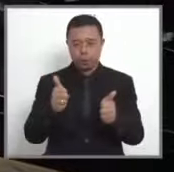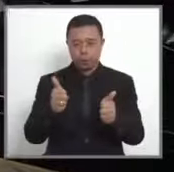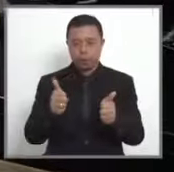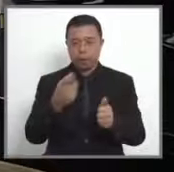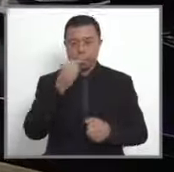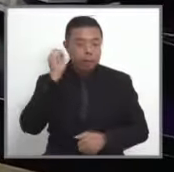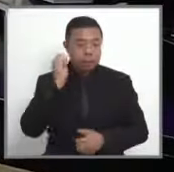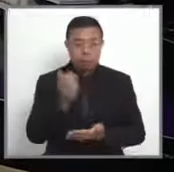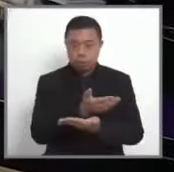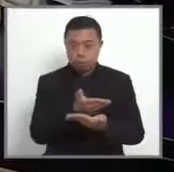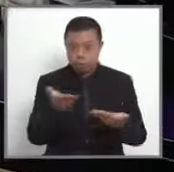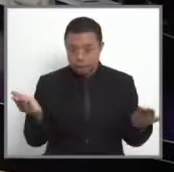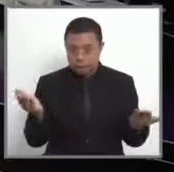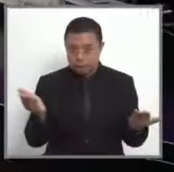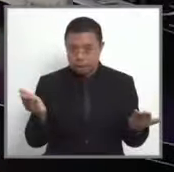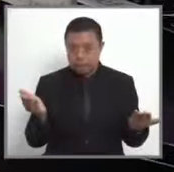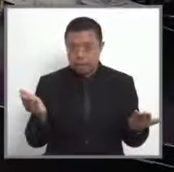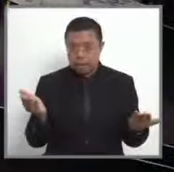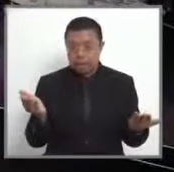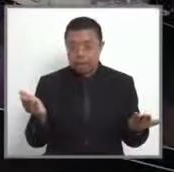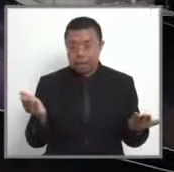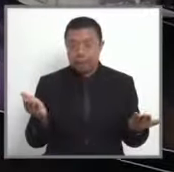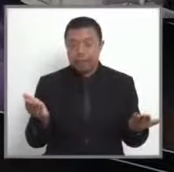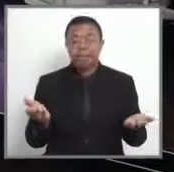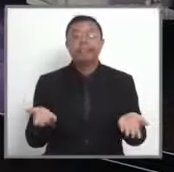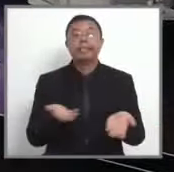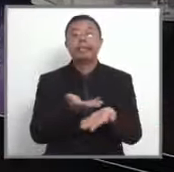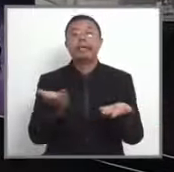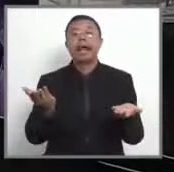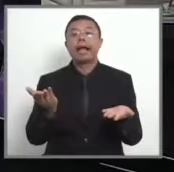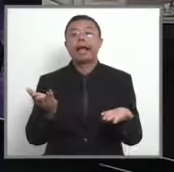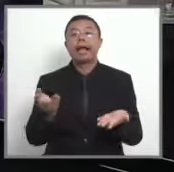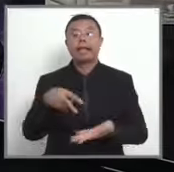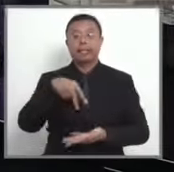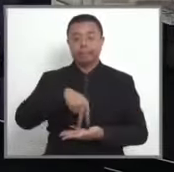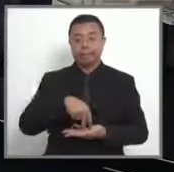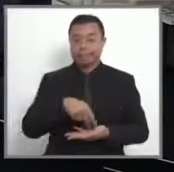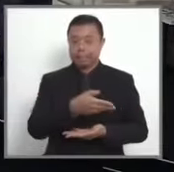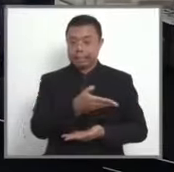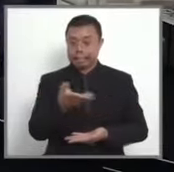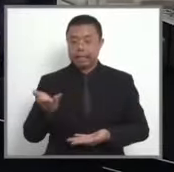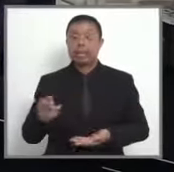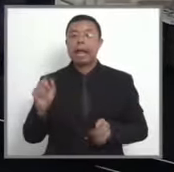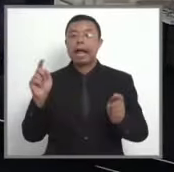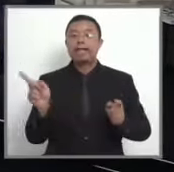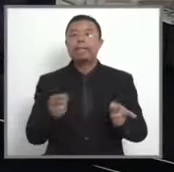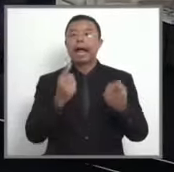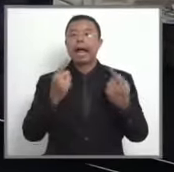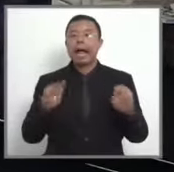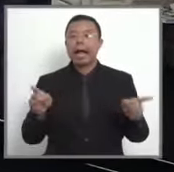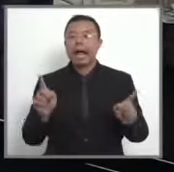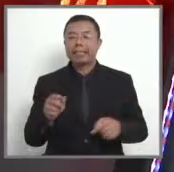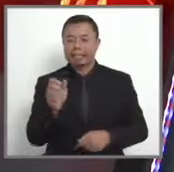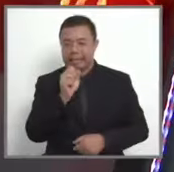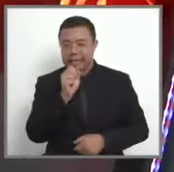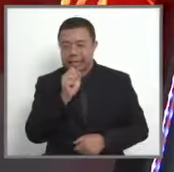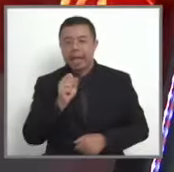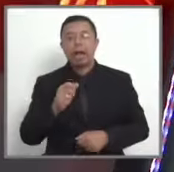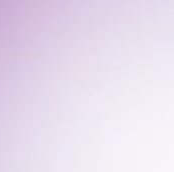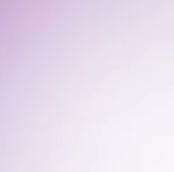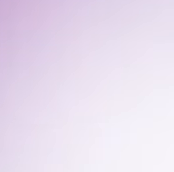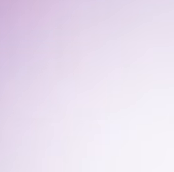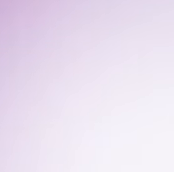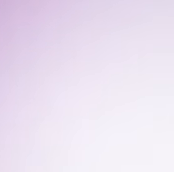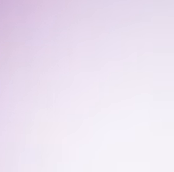bapak-bapak sekalian, bapak-ibu, kami persilakan kita akan menyanyikan lagu Padamu Negeri yang